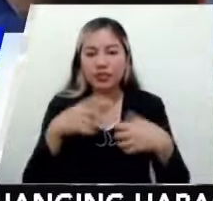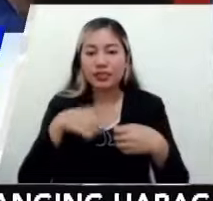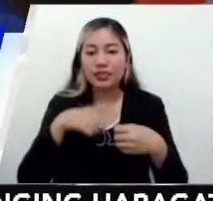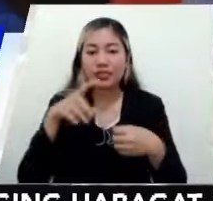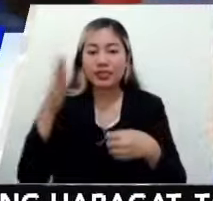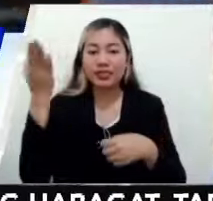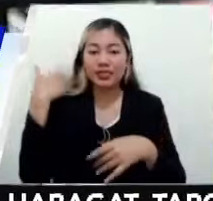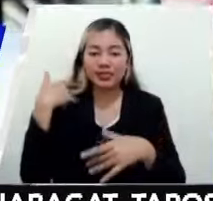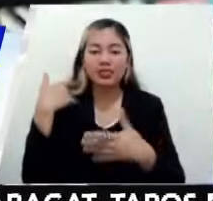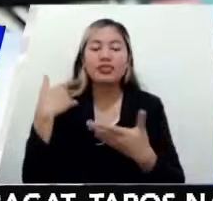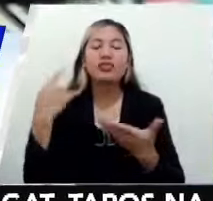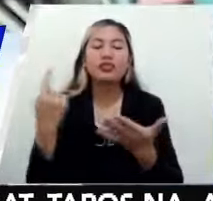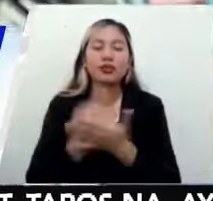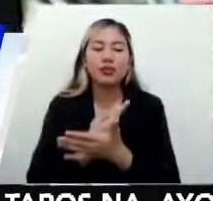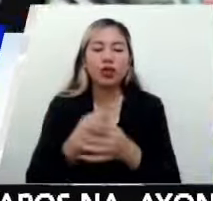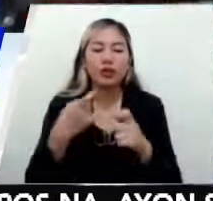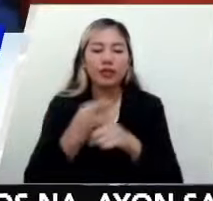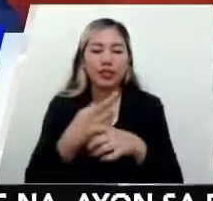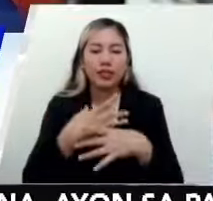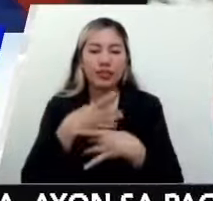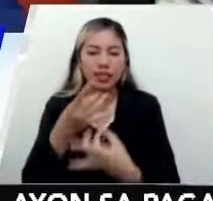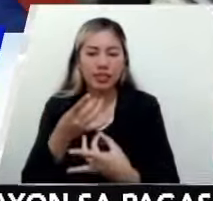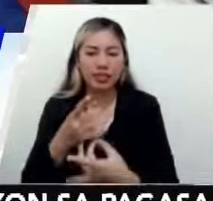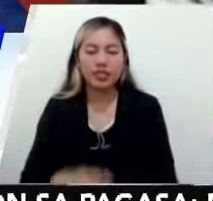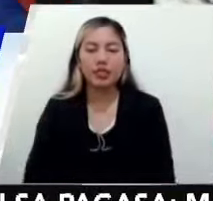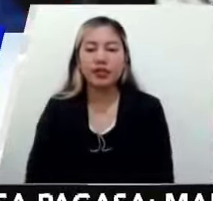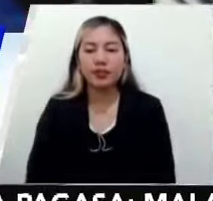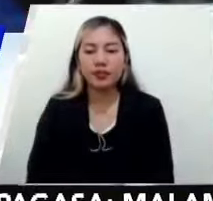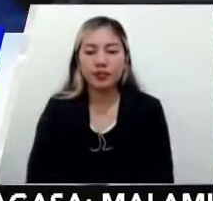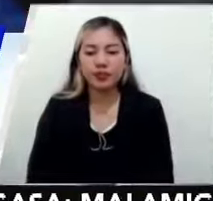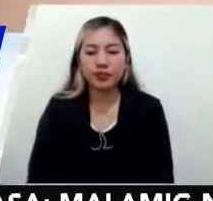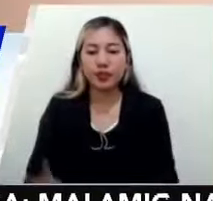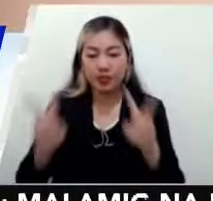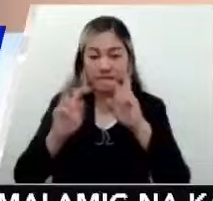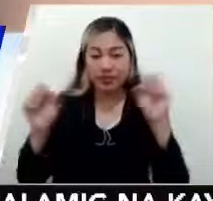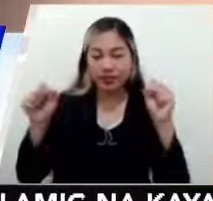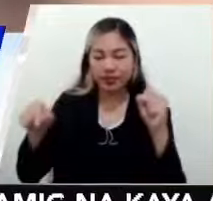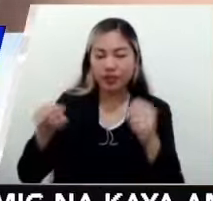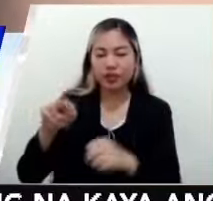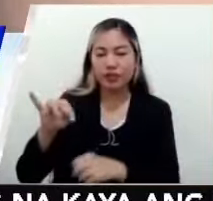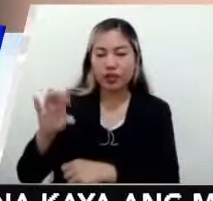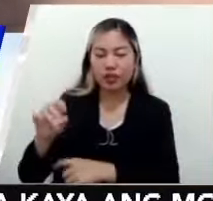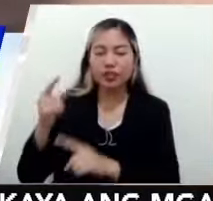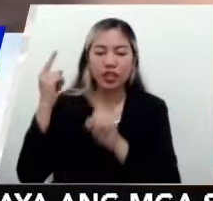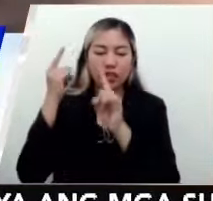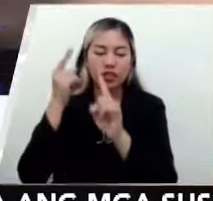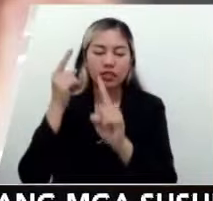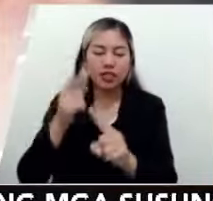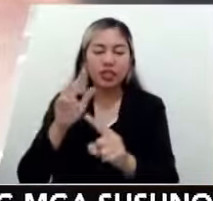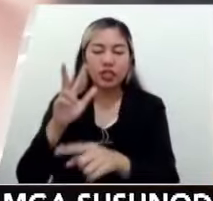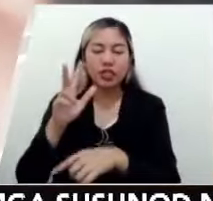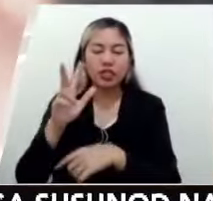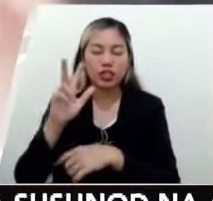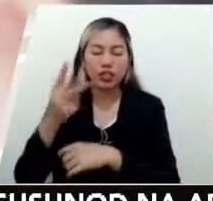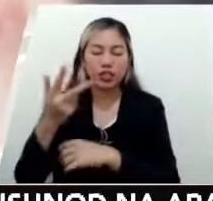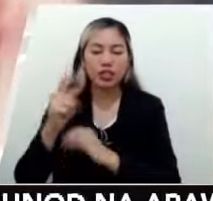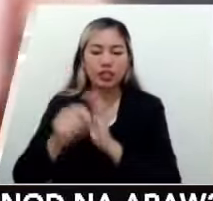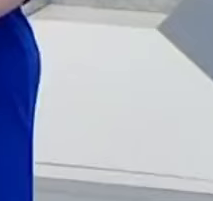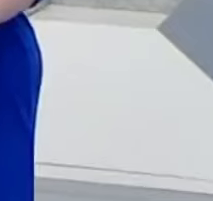interest. Makakalaban ni Discaya si Soto na target ang ikatlong termino bilang mayor ng Pasig.